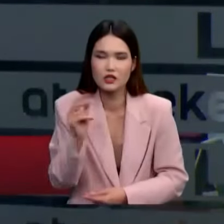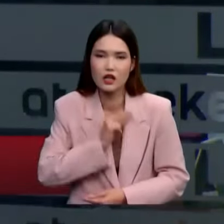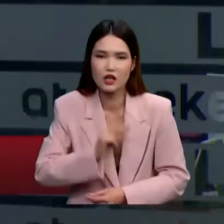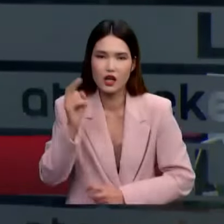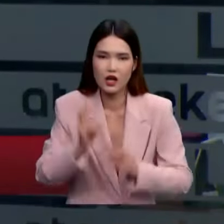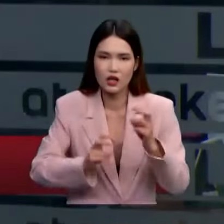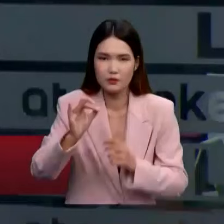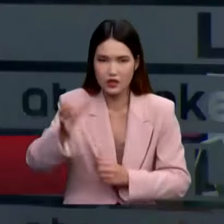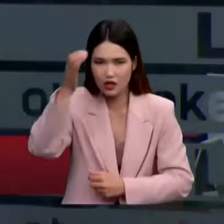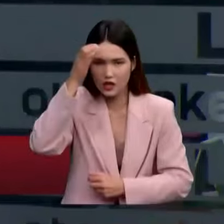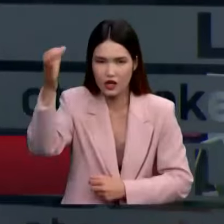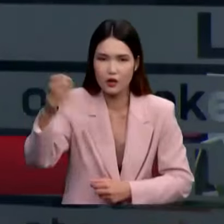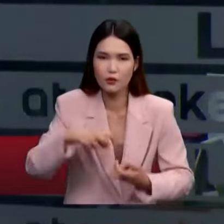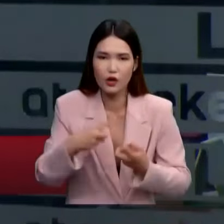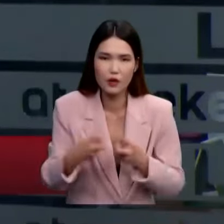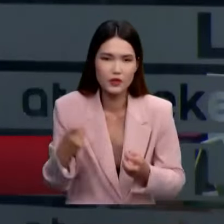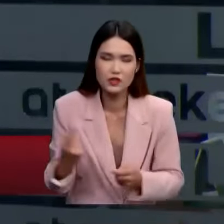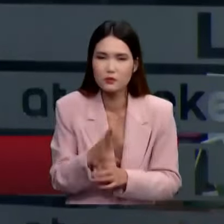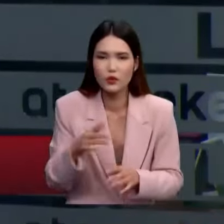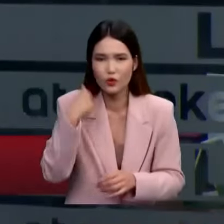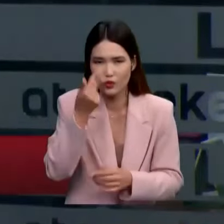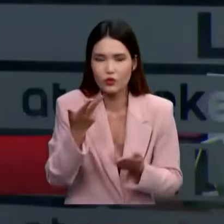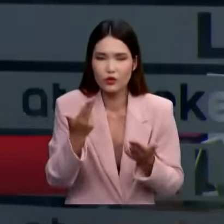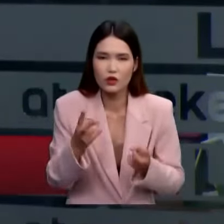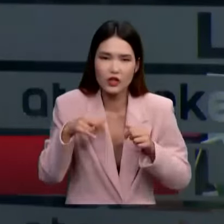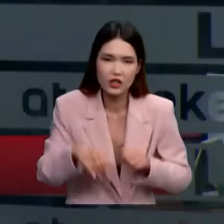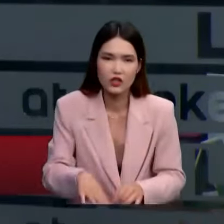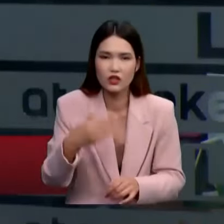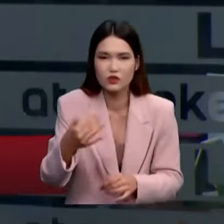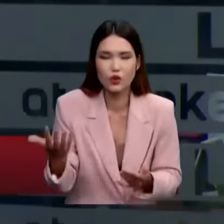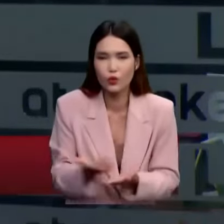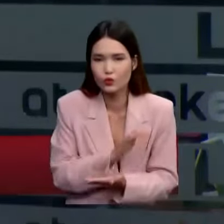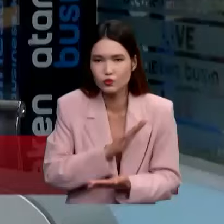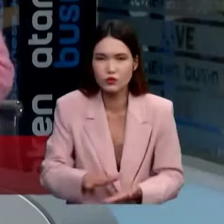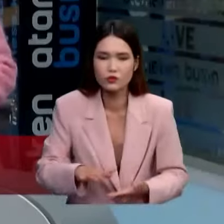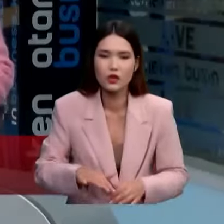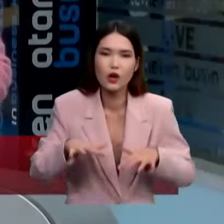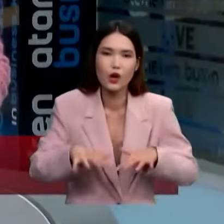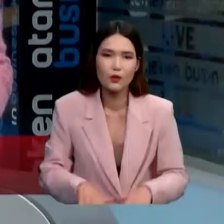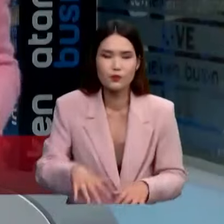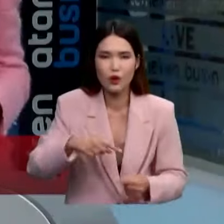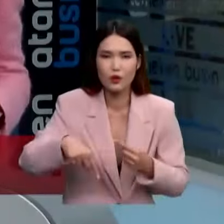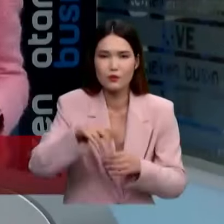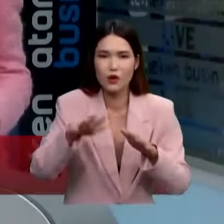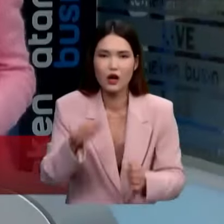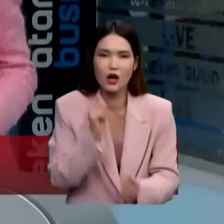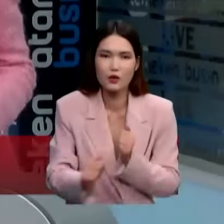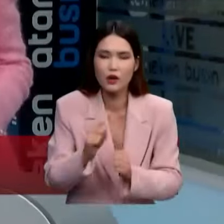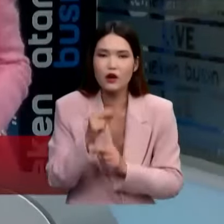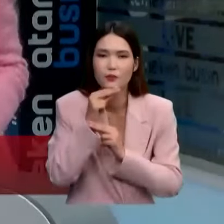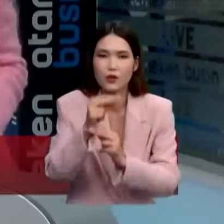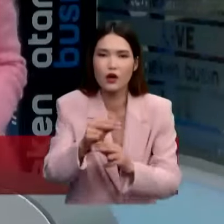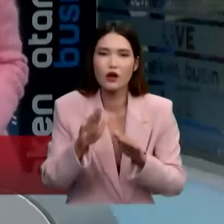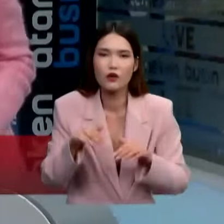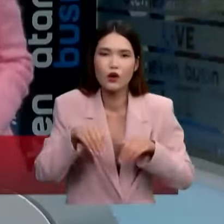обрабатывающей промышленности и образования. Проблеме не первый год, но решить ее не удается. Местные предприятия постоянно